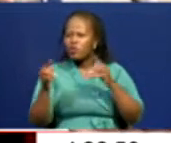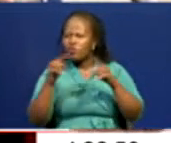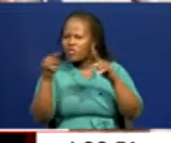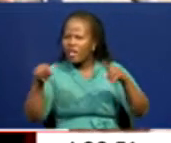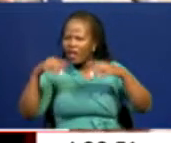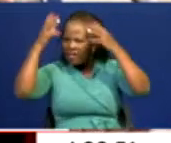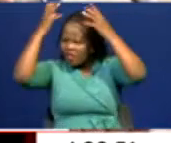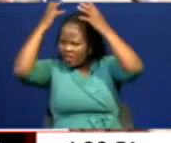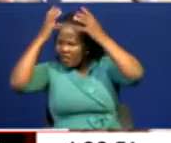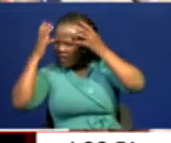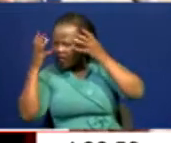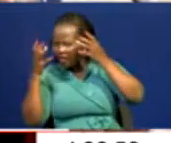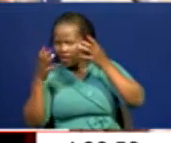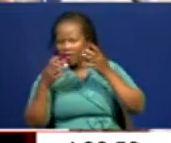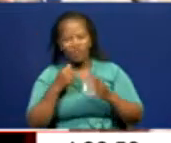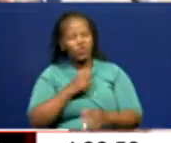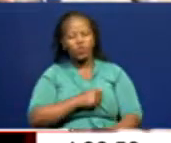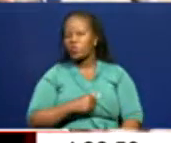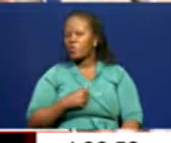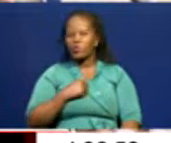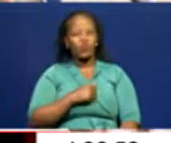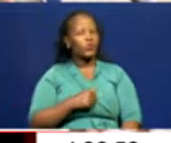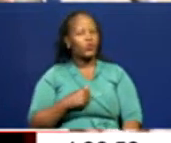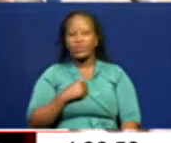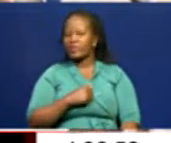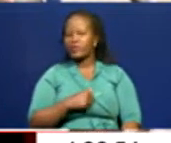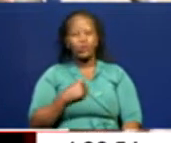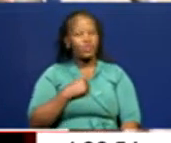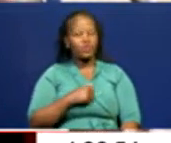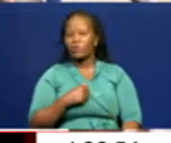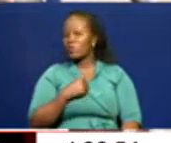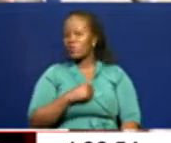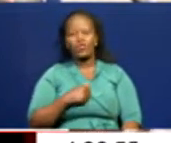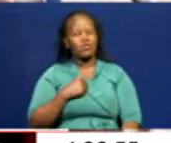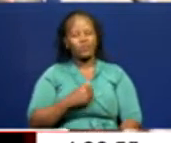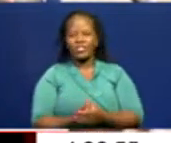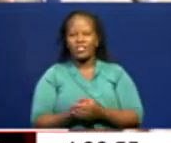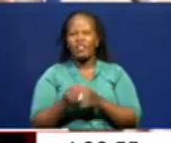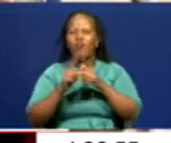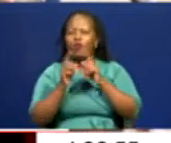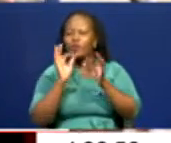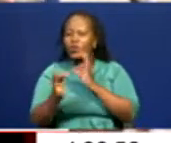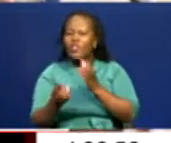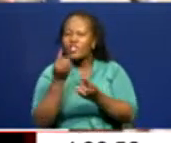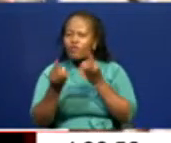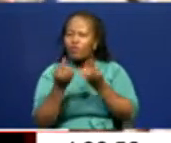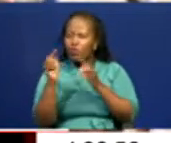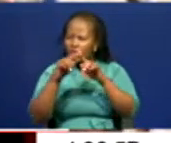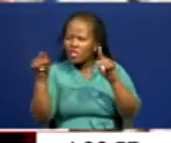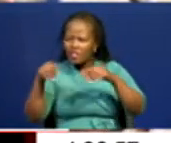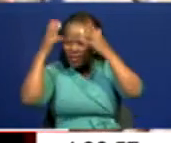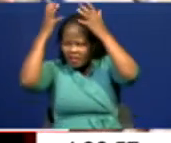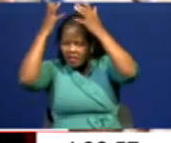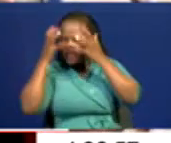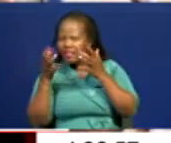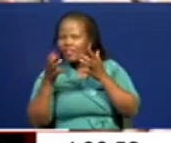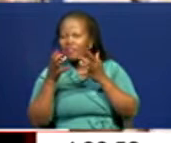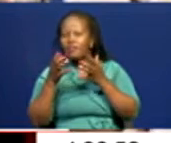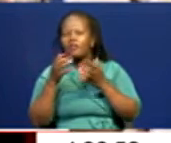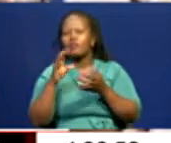ati ndio gharama ya maisha ikuje chini. Ama namna gani? Hata uweke sufuria kwa kichwa siku ngapi bei ya unga itakuja